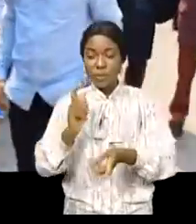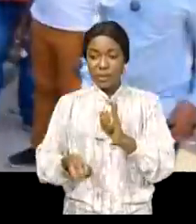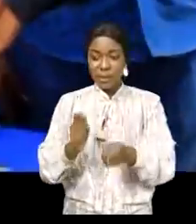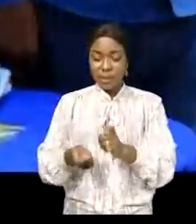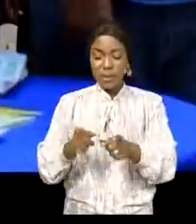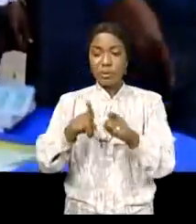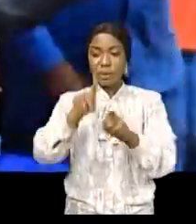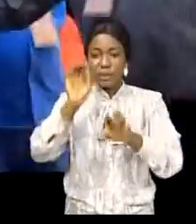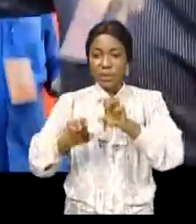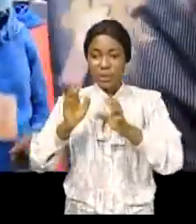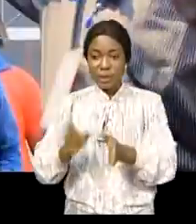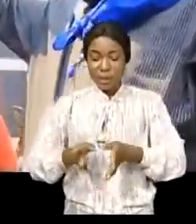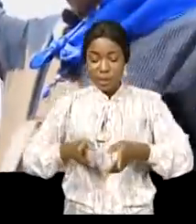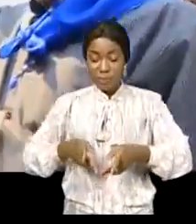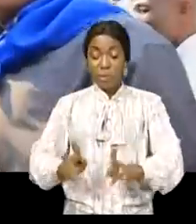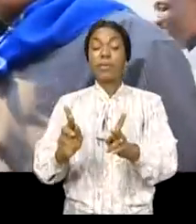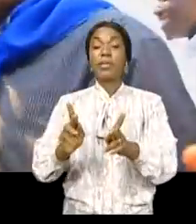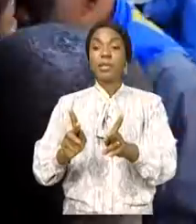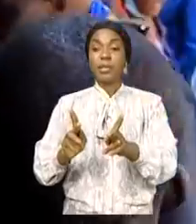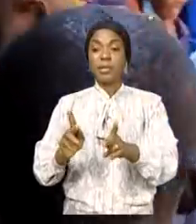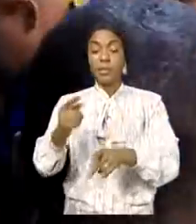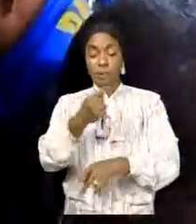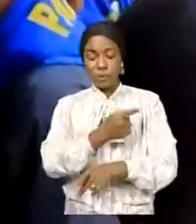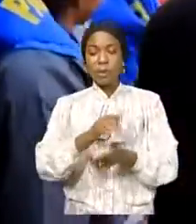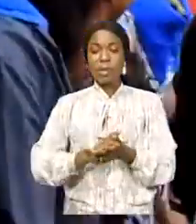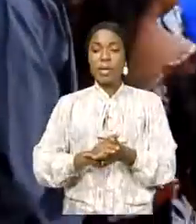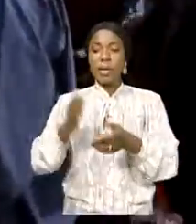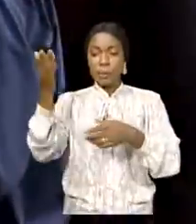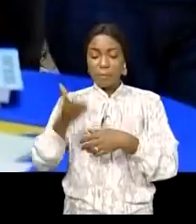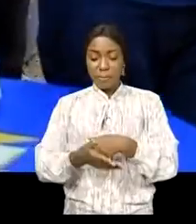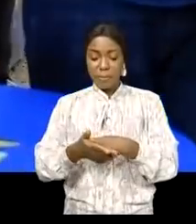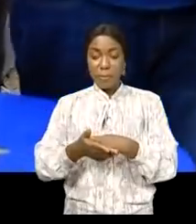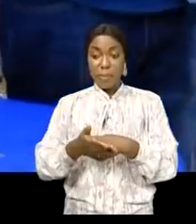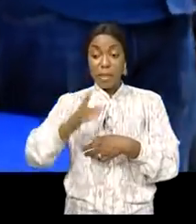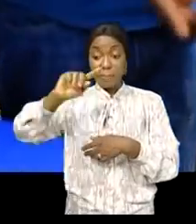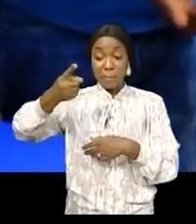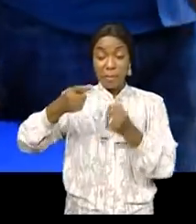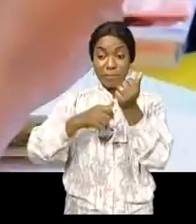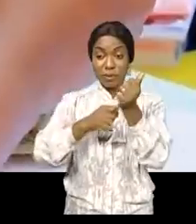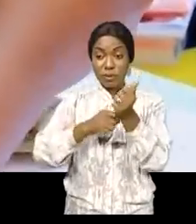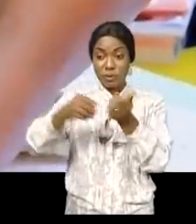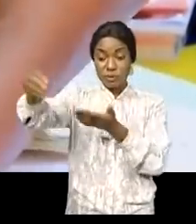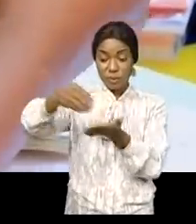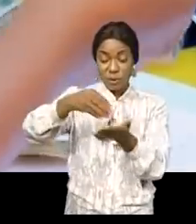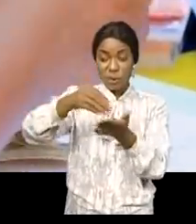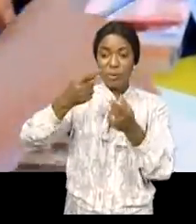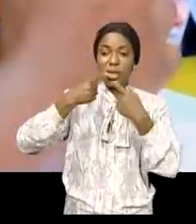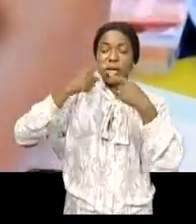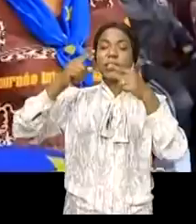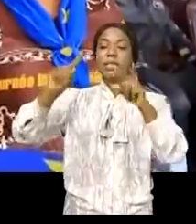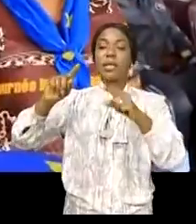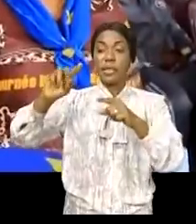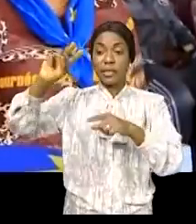son secrétaire permanent intérimaire, Godefroy Mayobo, était le premier à donner sa cotisation spéciale pour la réussite du dit